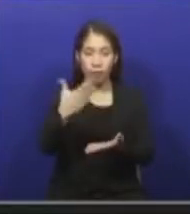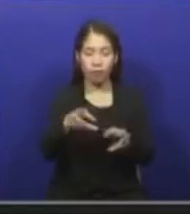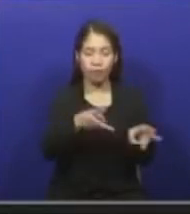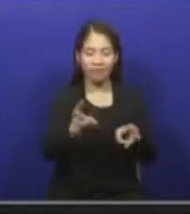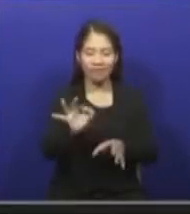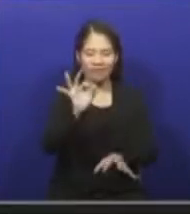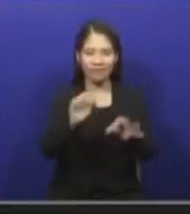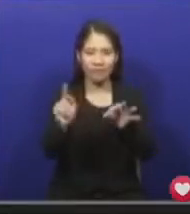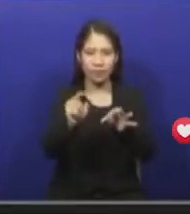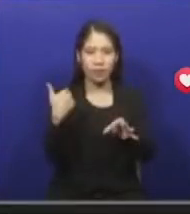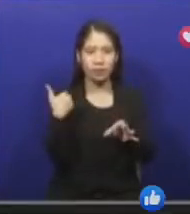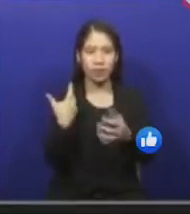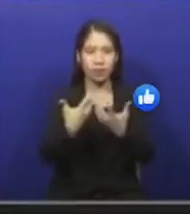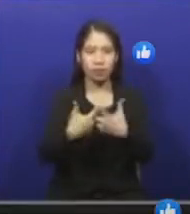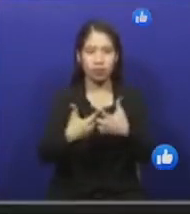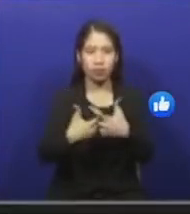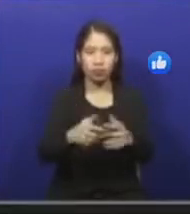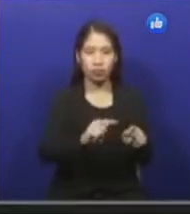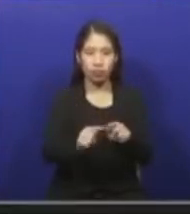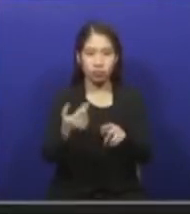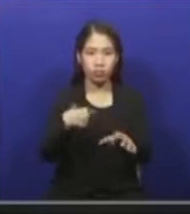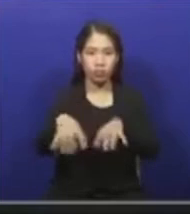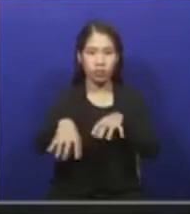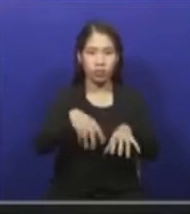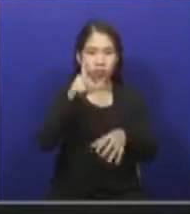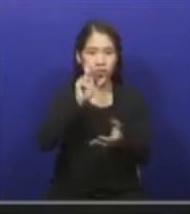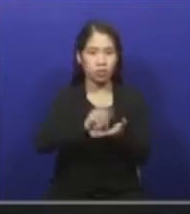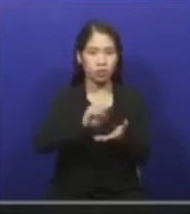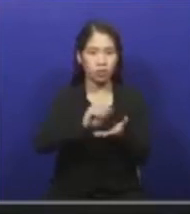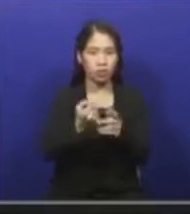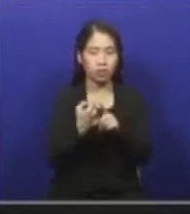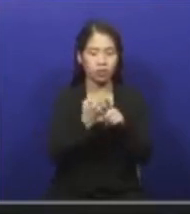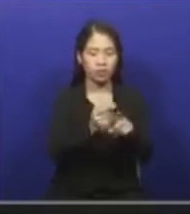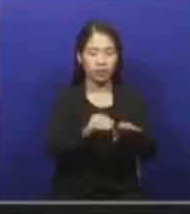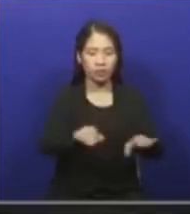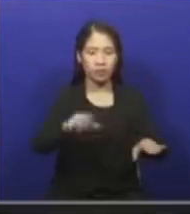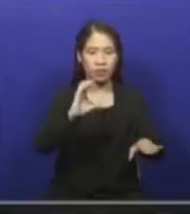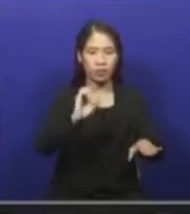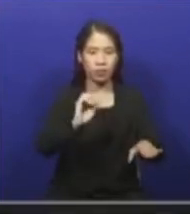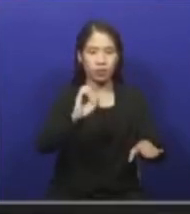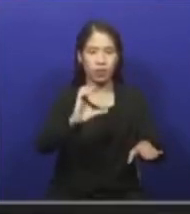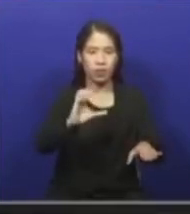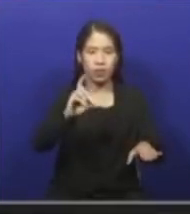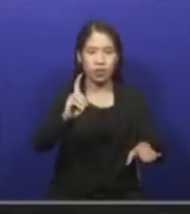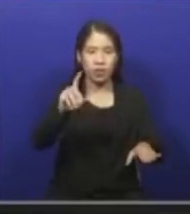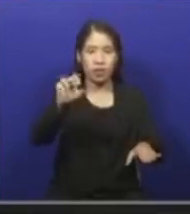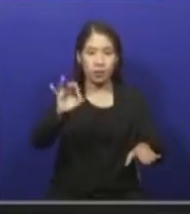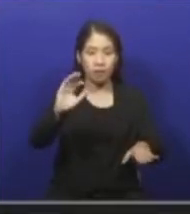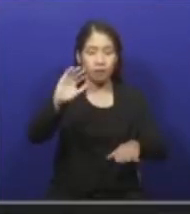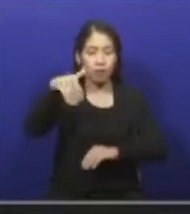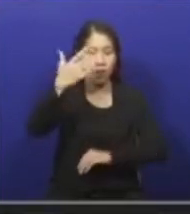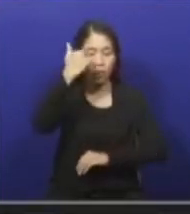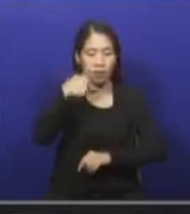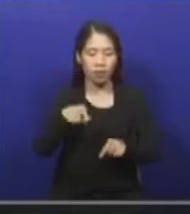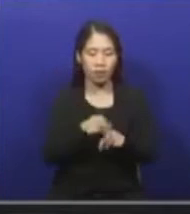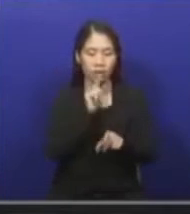เลือกใช้เครื่องมือที่เรียบง่ายโดยการจัดเก็บข้อมูลให้เป็นไปตามมาตรฐานของ OCDS ตั้งแต่แรกเริ่มเพื่อทำให้ฝู